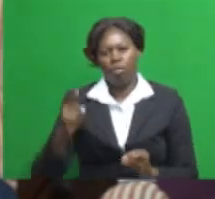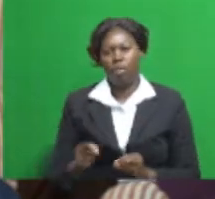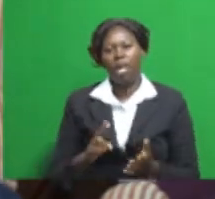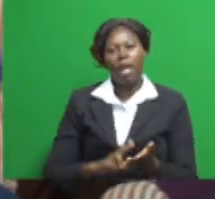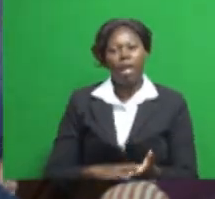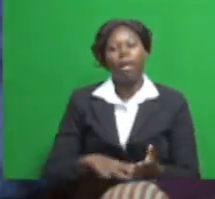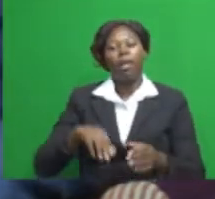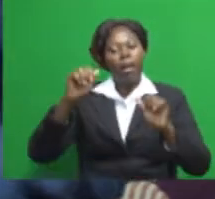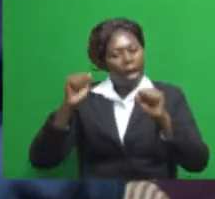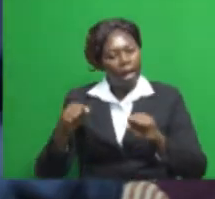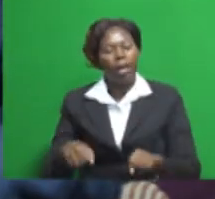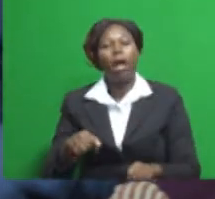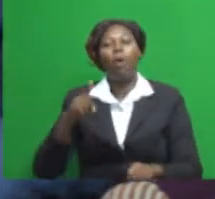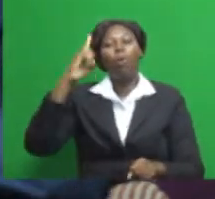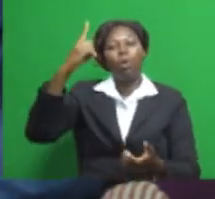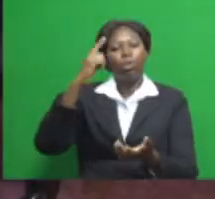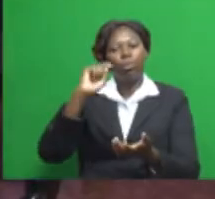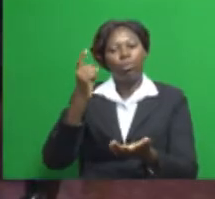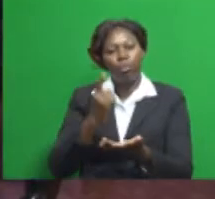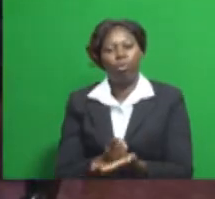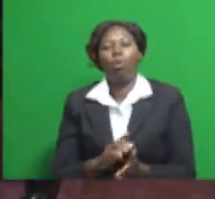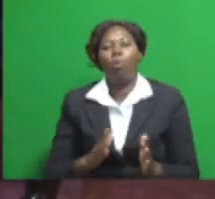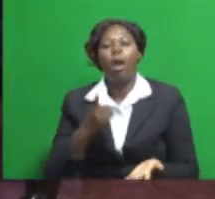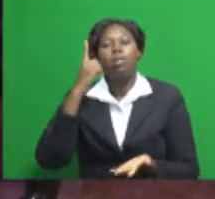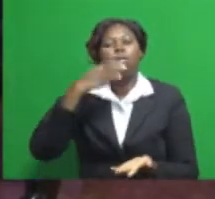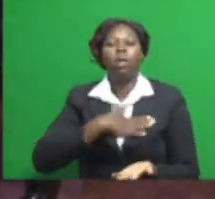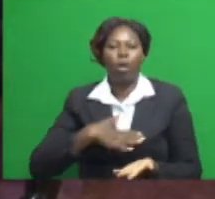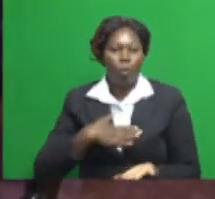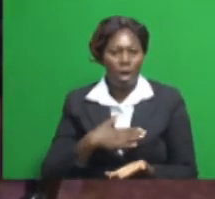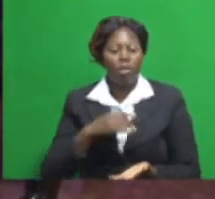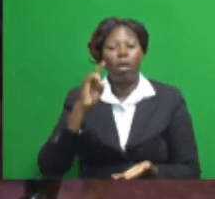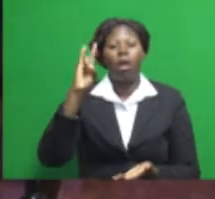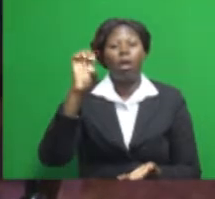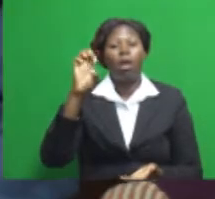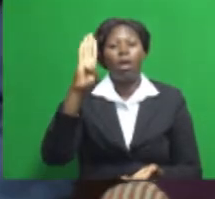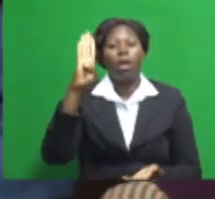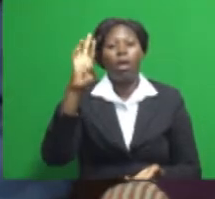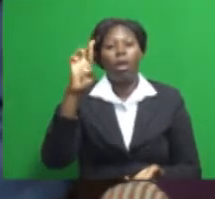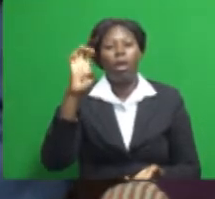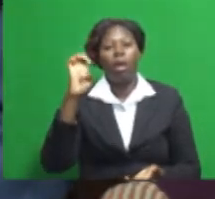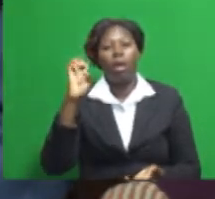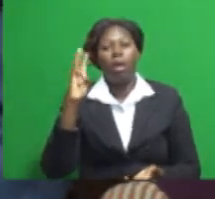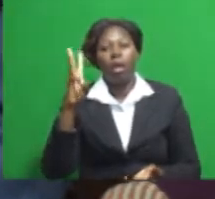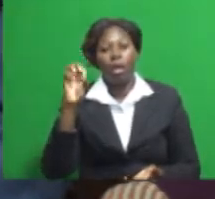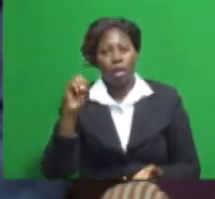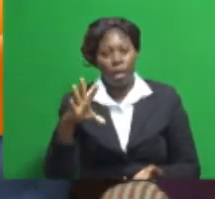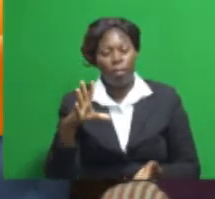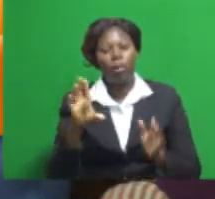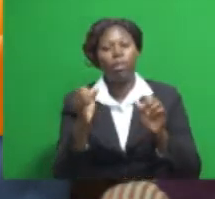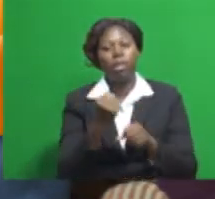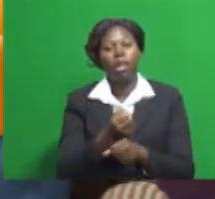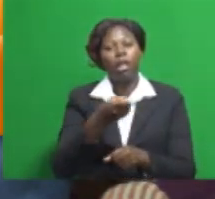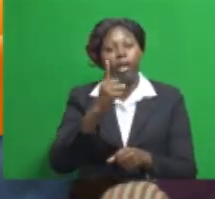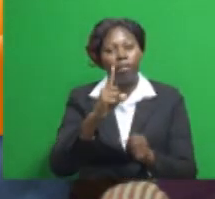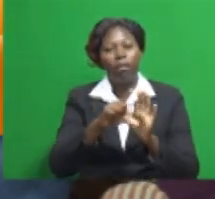kwenyu kwete kuda kwangu verenga Hebrews chapter 11 verse 34 na 35 Hebrews 11 34 na 35